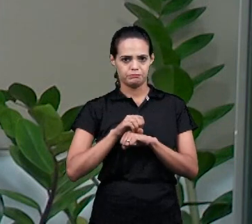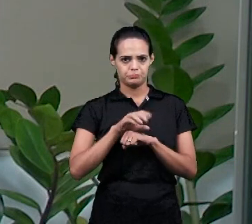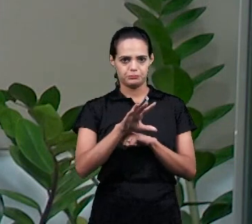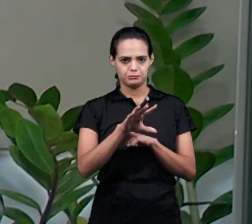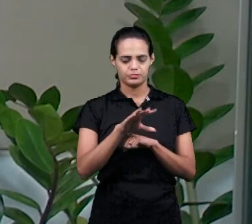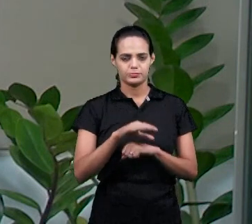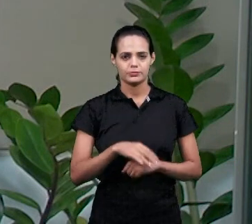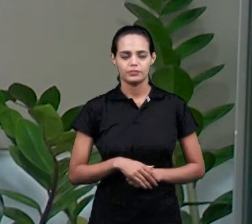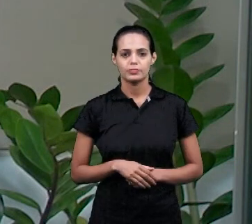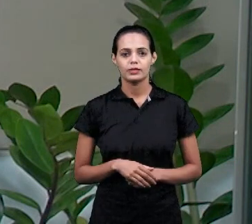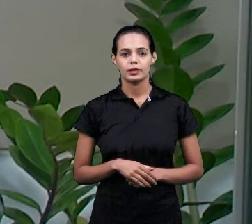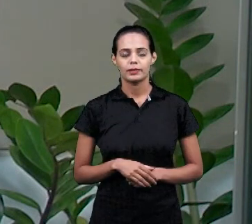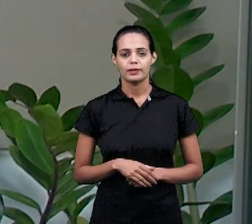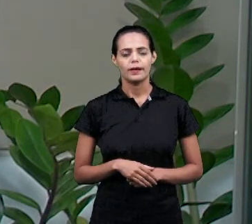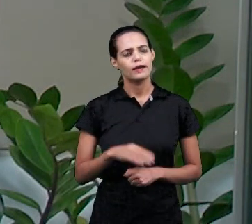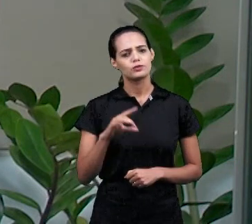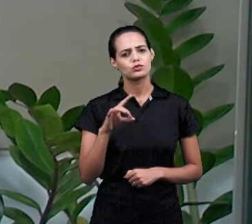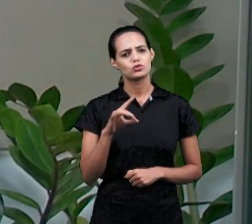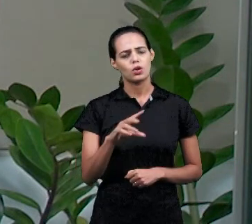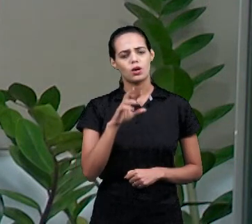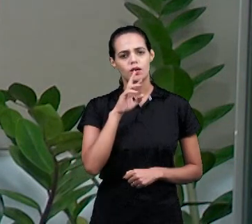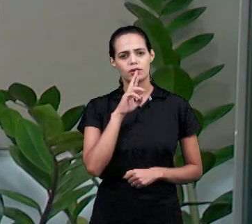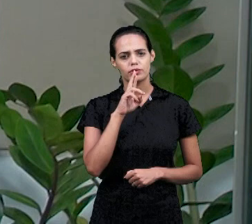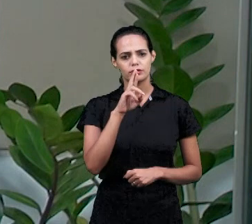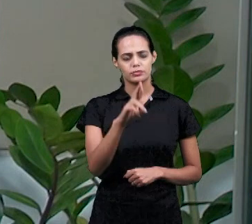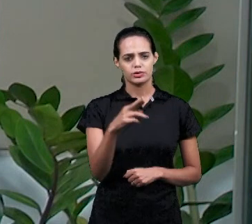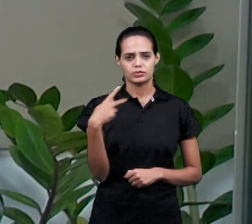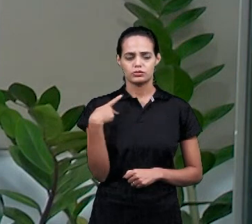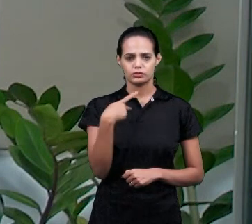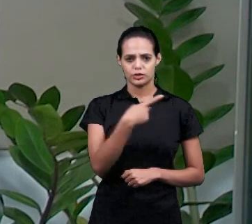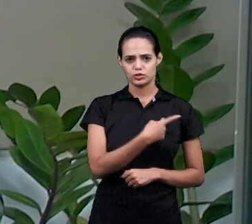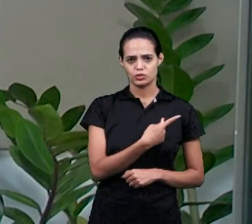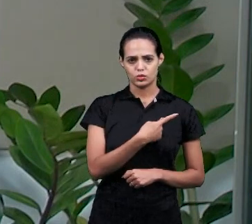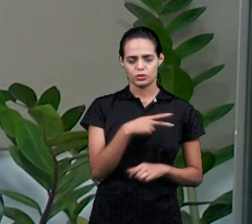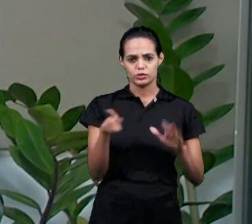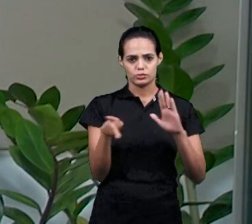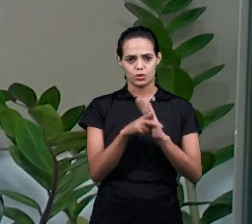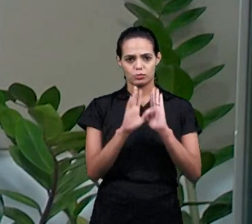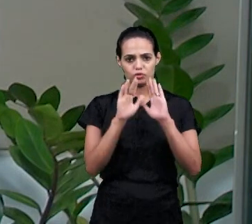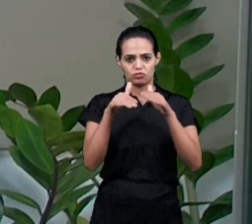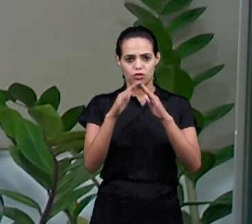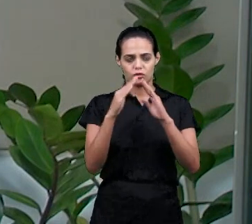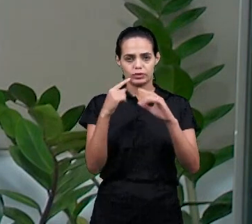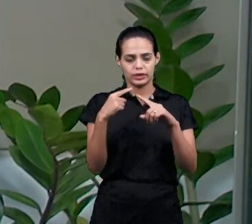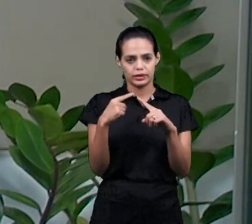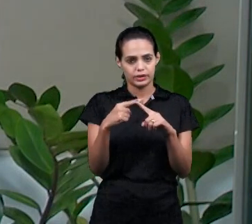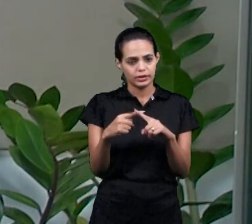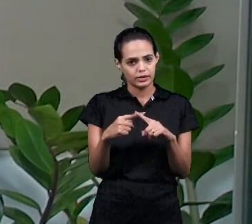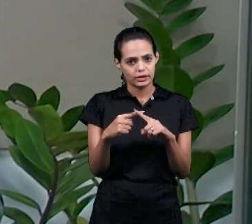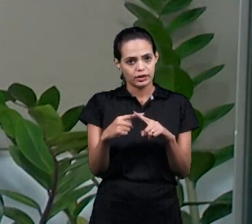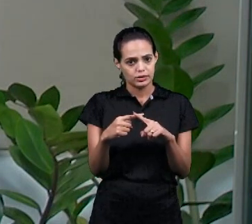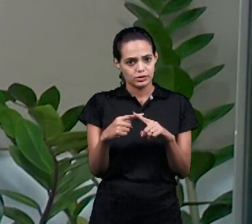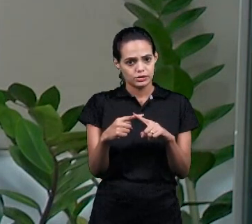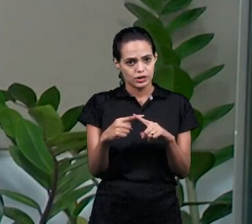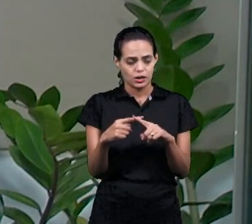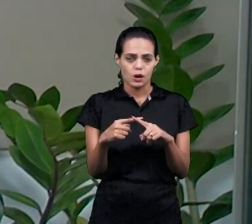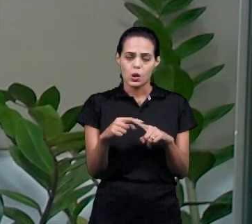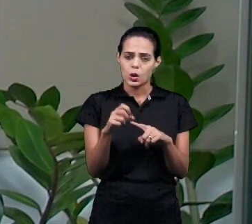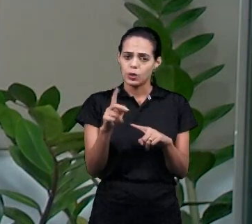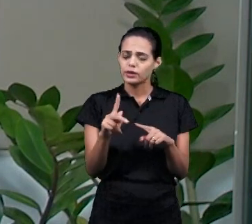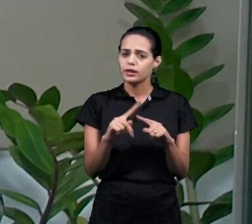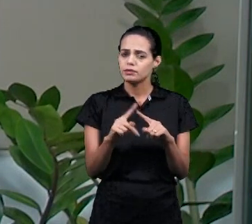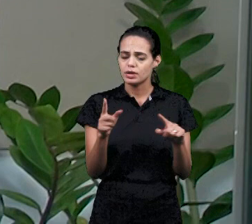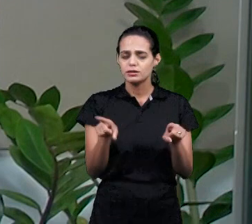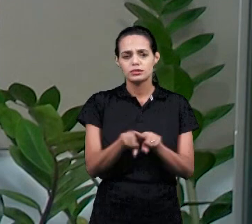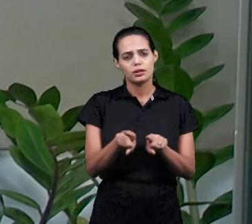seulement et les réponses des pasteurs locaux, pas de problème, mais ils veulent savoir aussi le